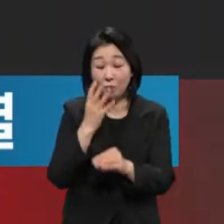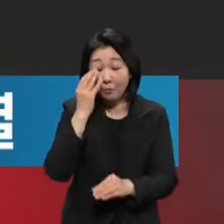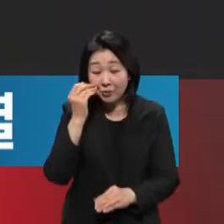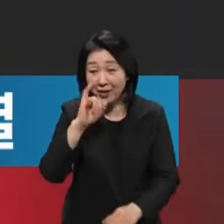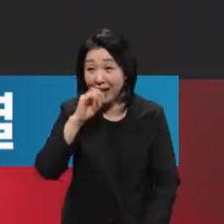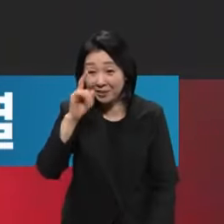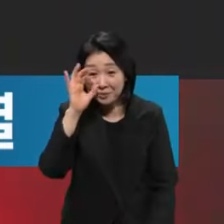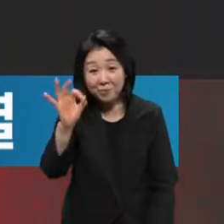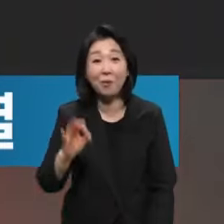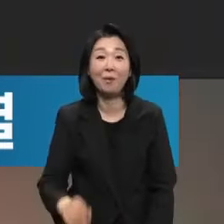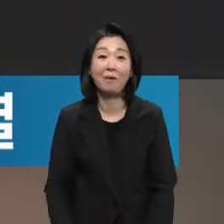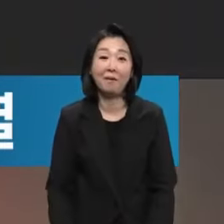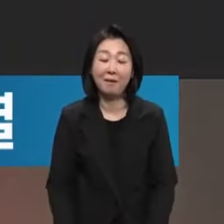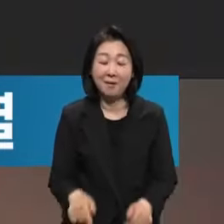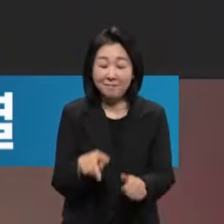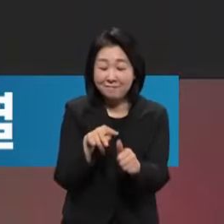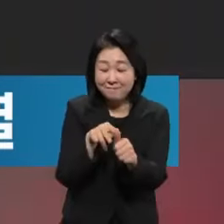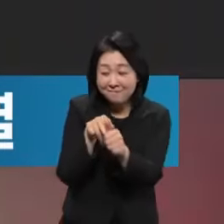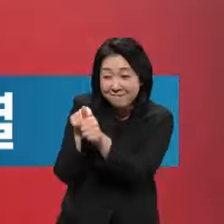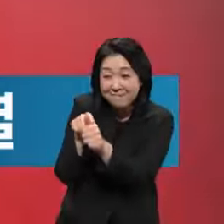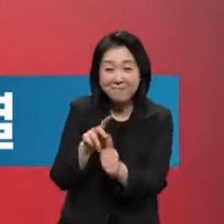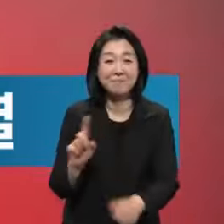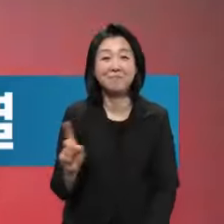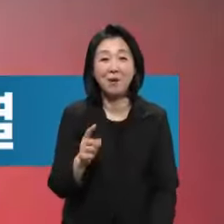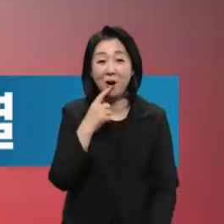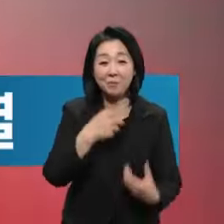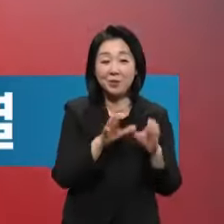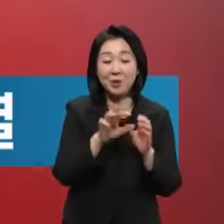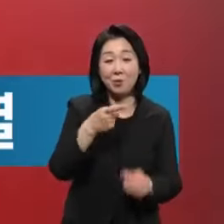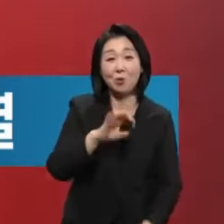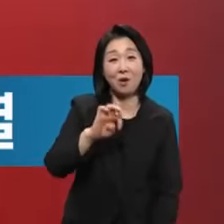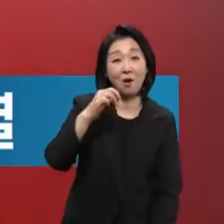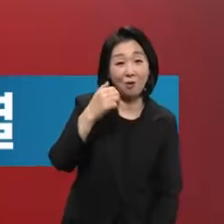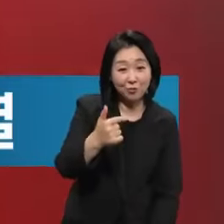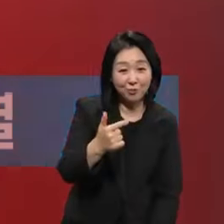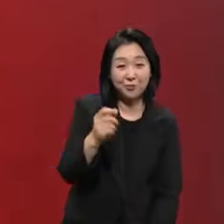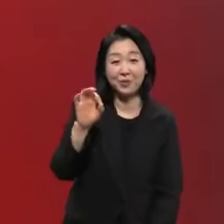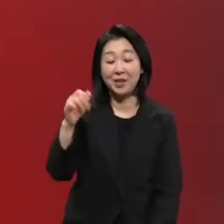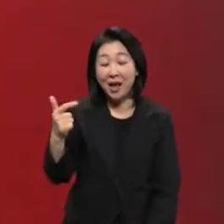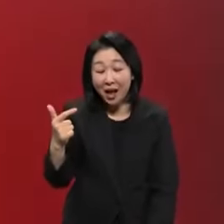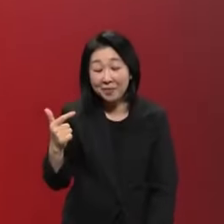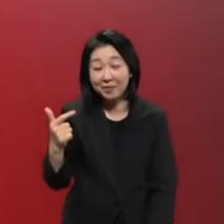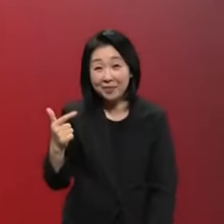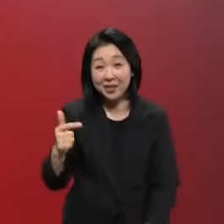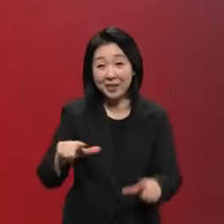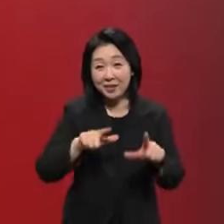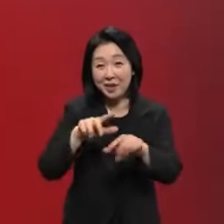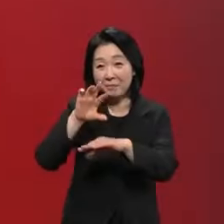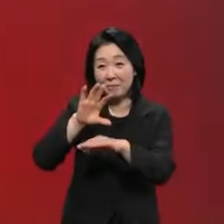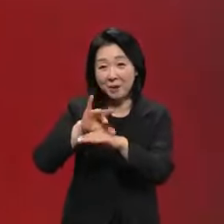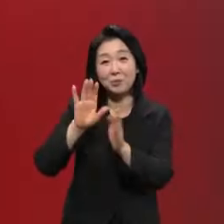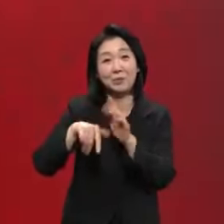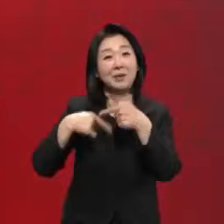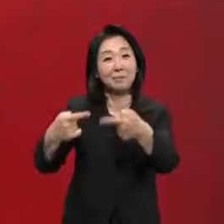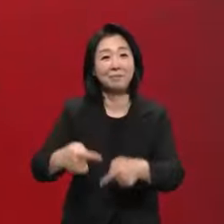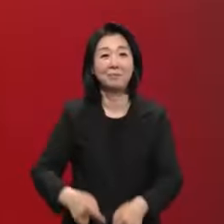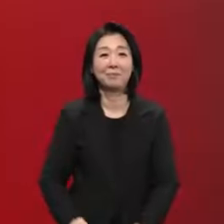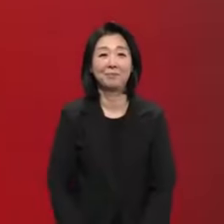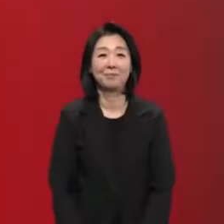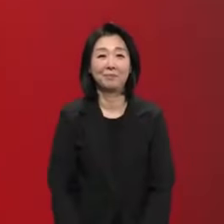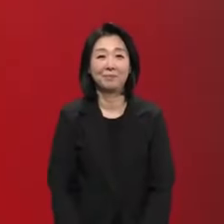보이네요. 경쟁자 탐색일까요? 더불어민주당 공영훈 후보가 한 후보의 라방에 참여한 겁니다.